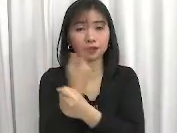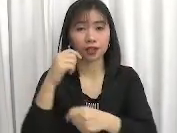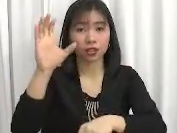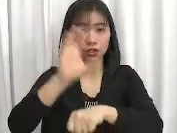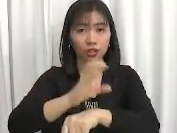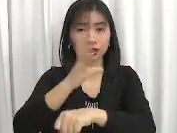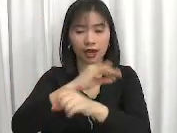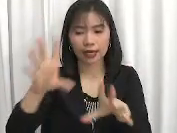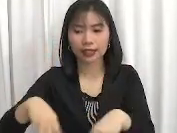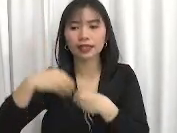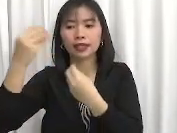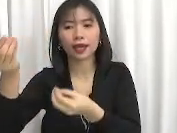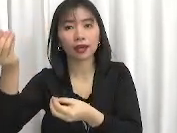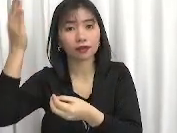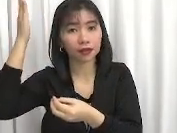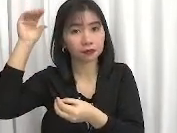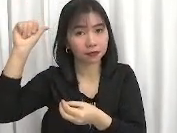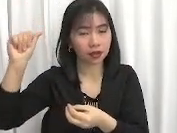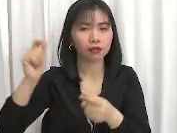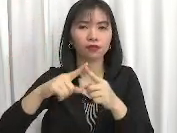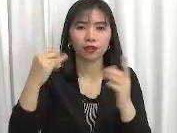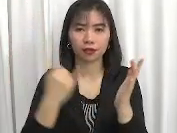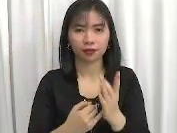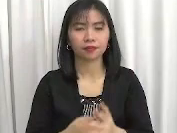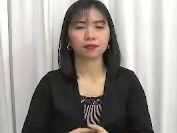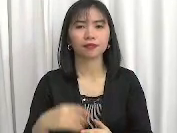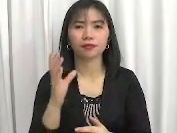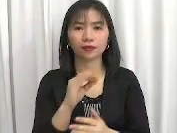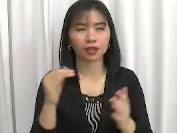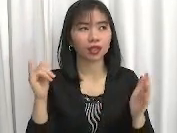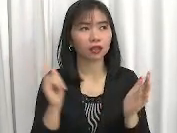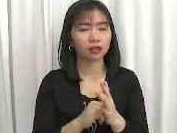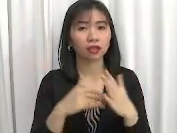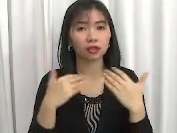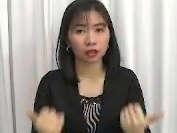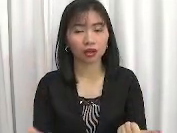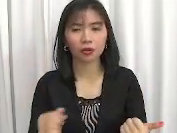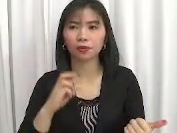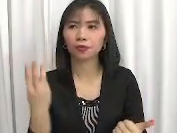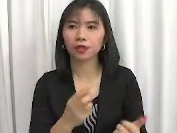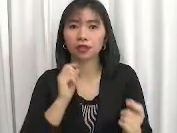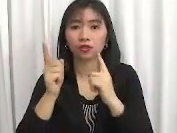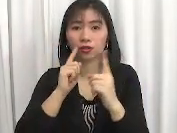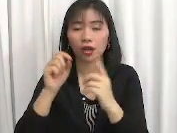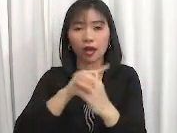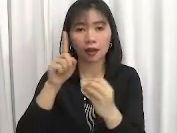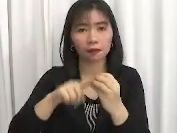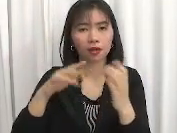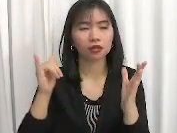gave himself for it. So, yamang ang pinag-uusapan natin ay yung